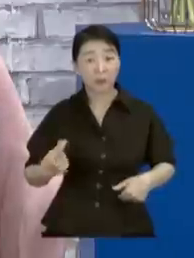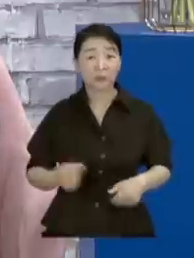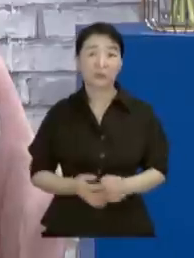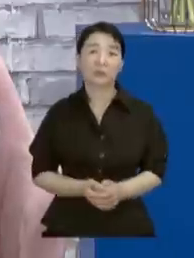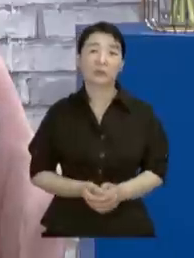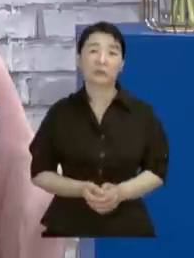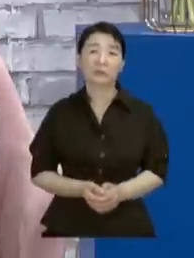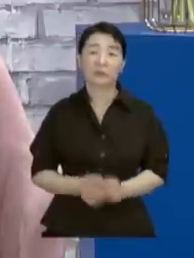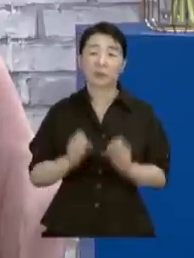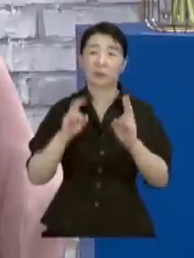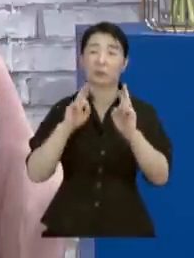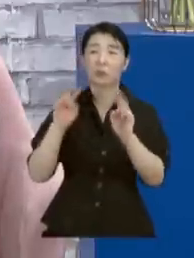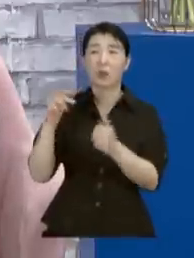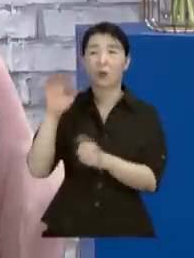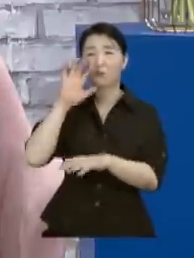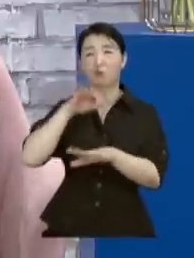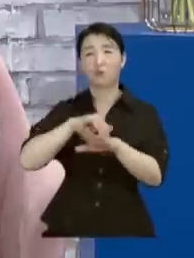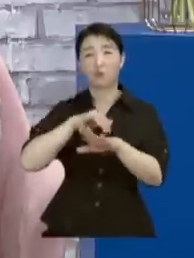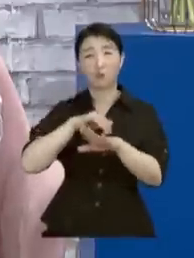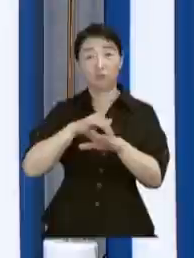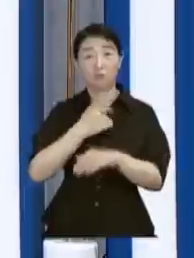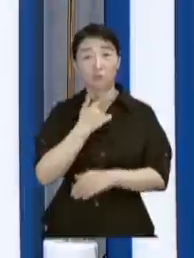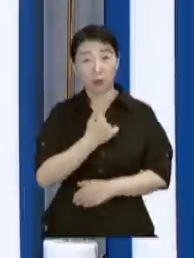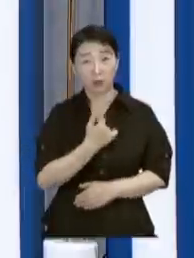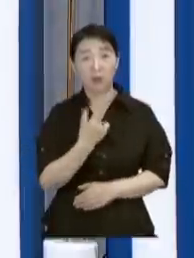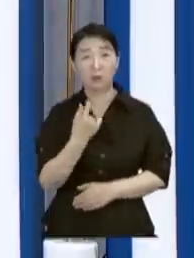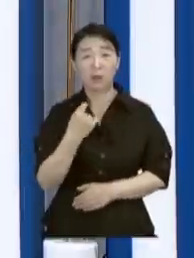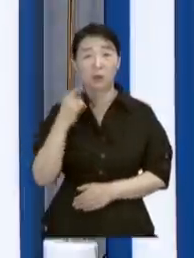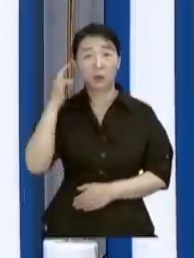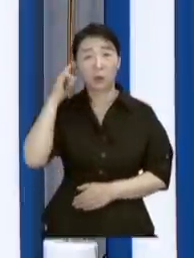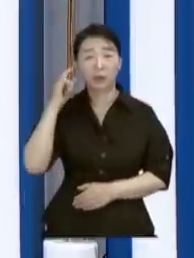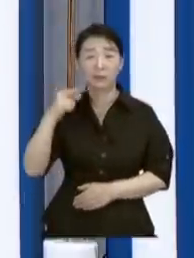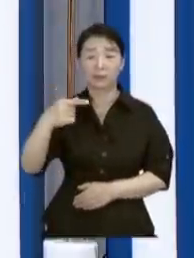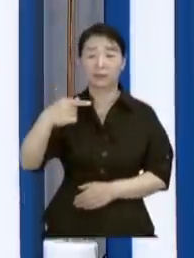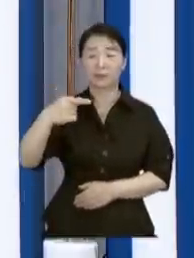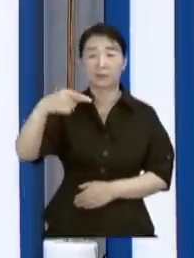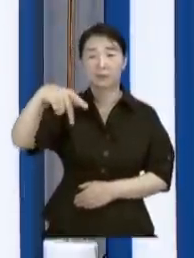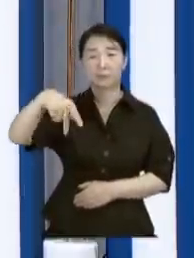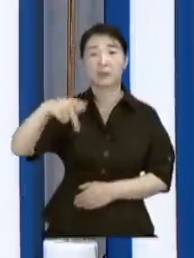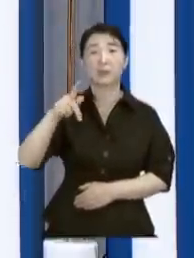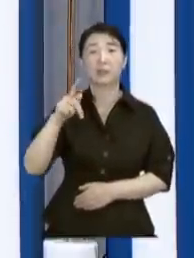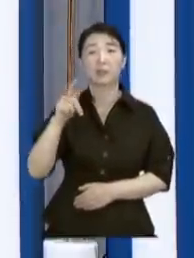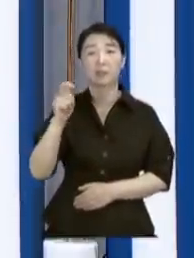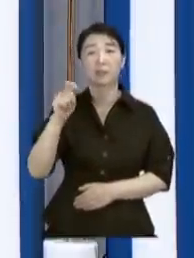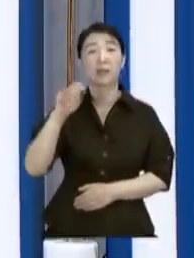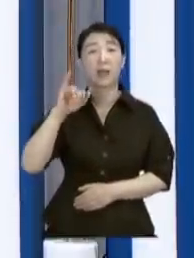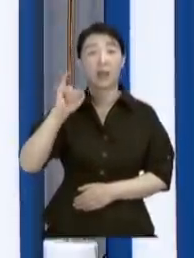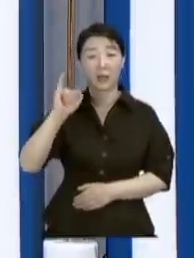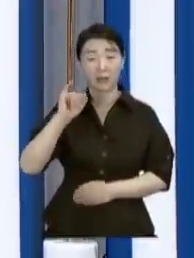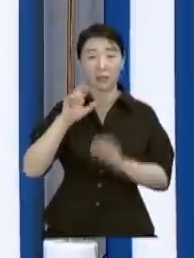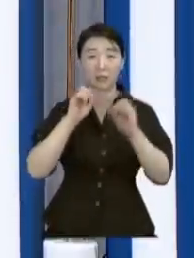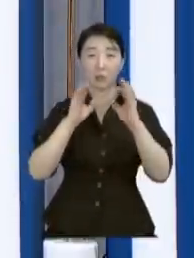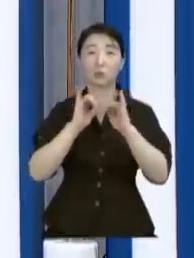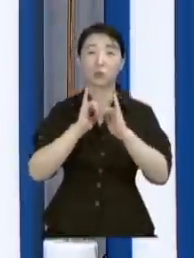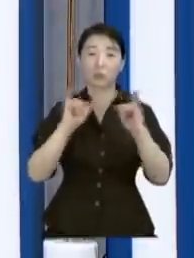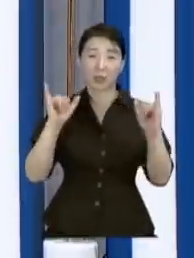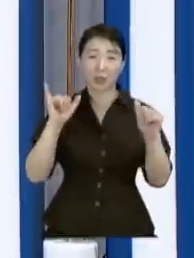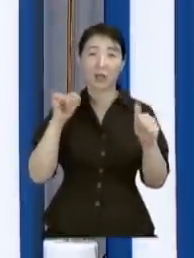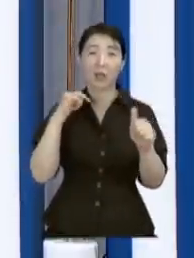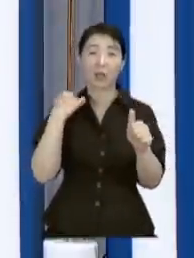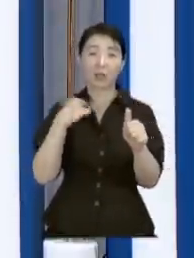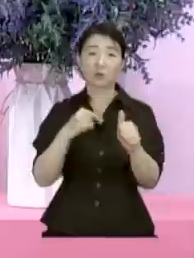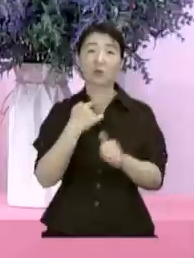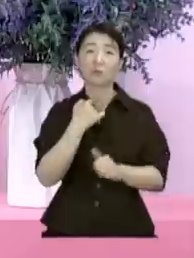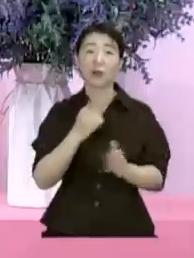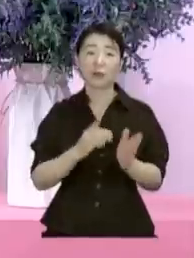받으셨어요? 선교사 교육? 네, 선교사 교육을 이제 제가 GPTI라는 곳에서 한 1년 정도 선교사 내가 직업을